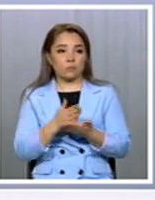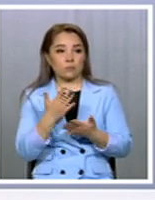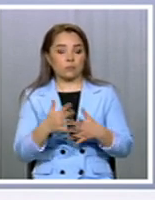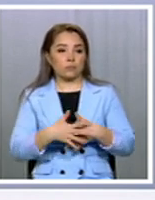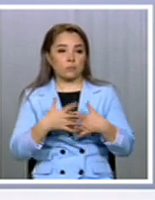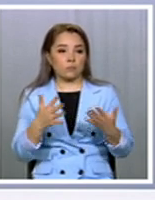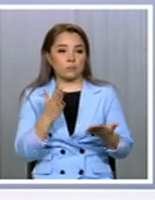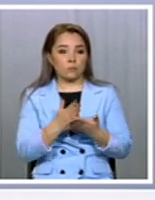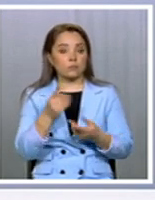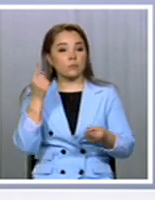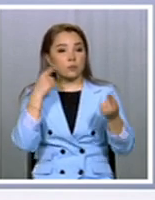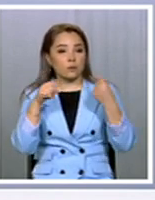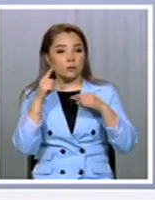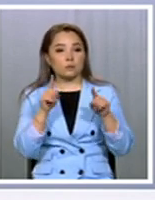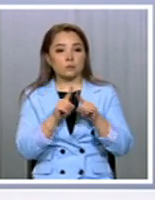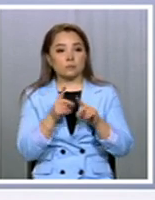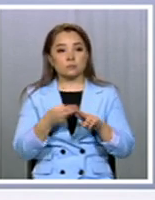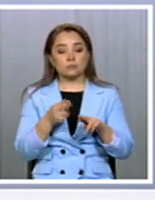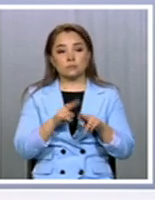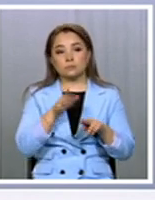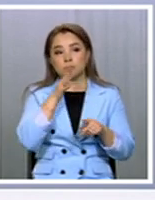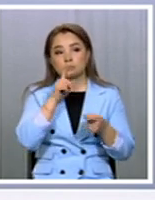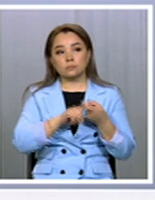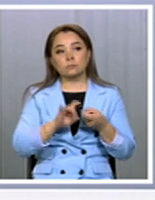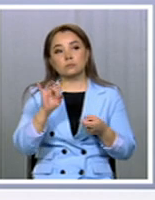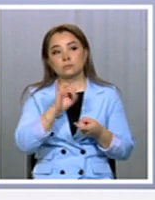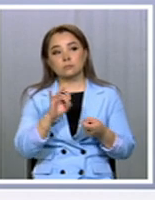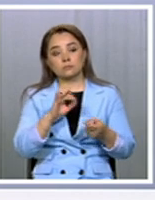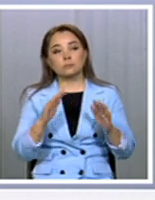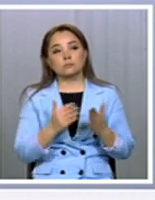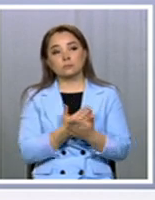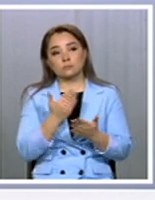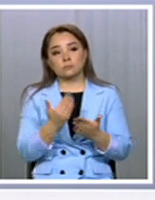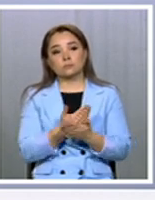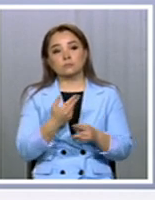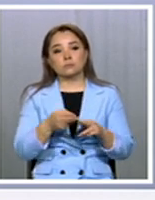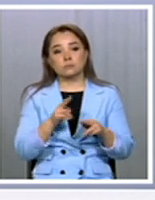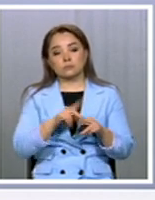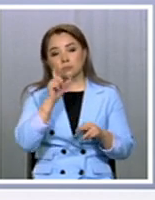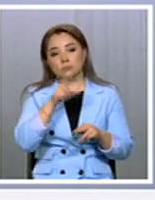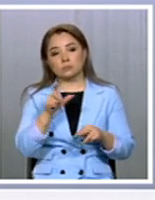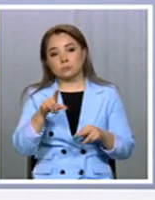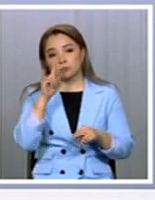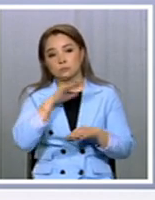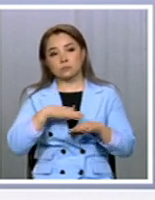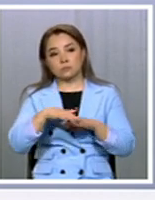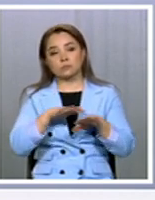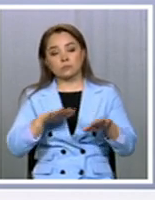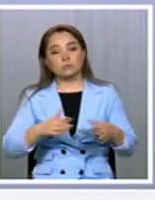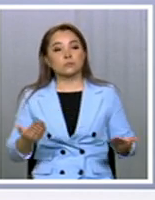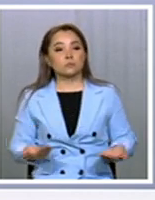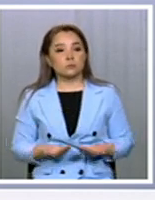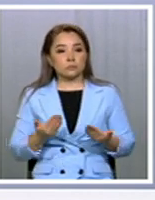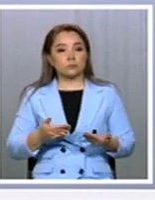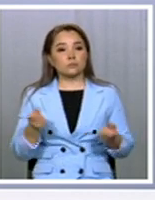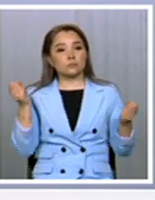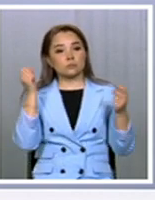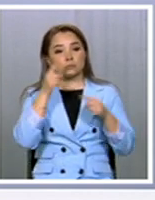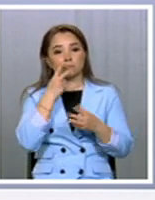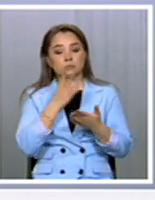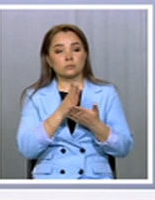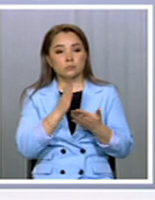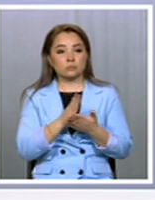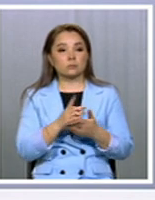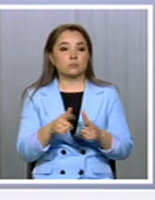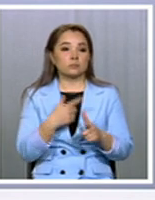Олардың шығармасынан сол кезеңдегі тарихи деректер, қазақ халқының тұрмысы анықталды.